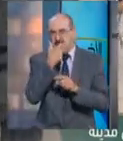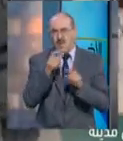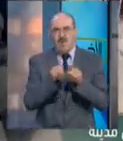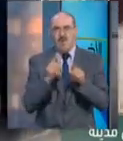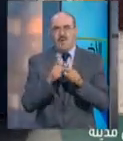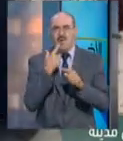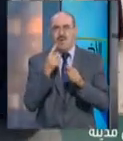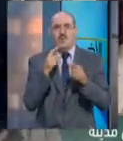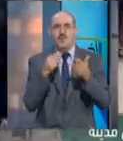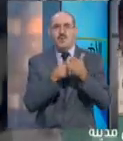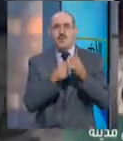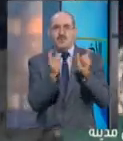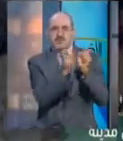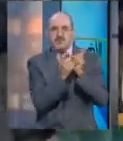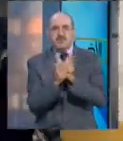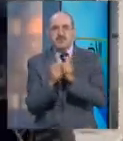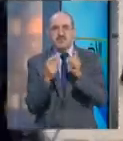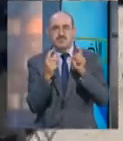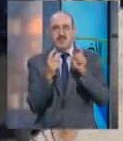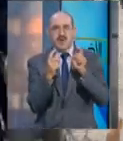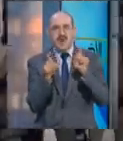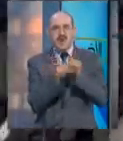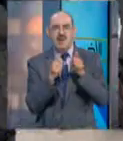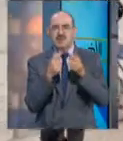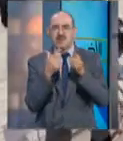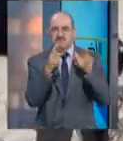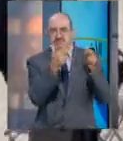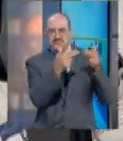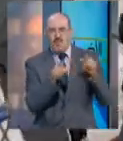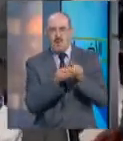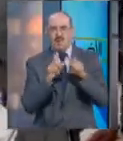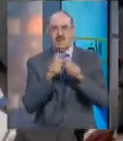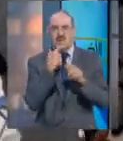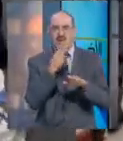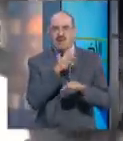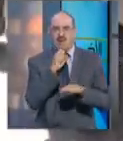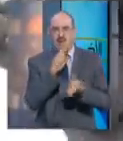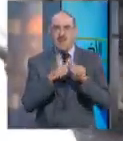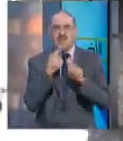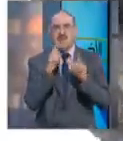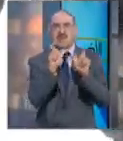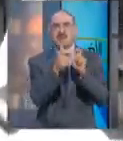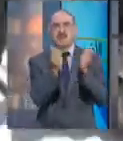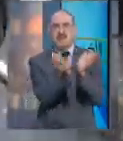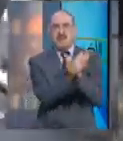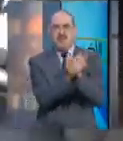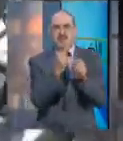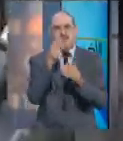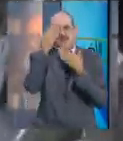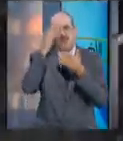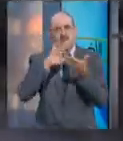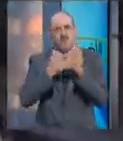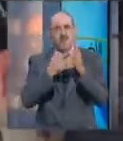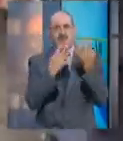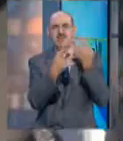خلال مواجهات مع جنودي الاحتلال. هذا ويستعد الأسرى الفلسطينيون في كافة